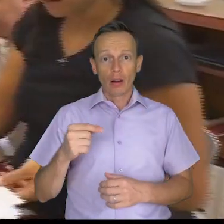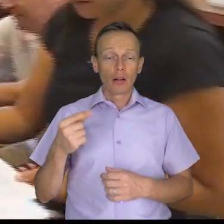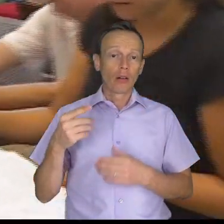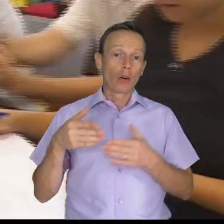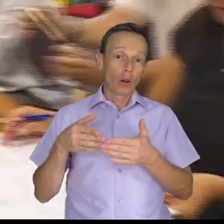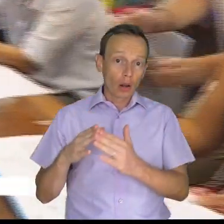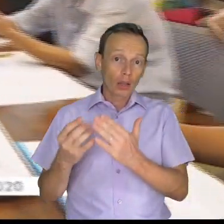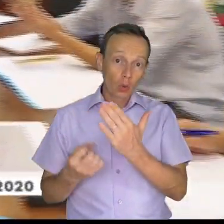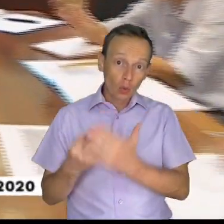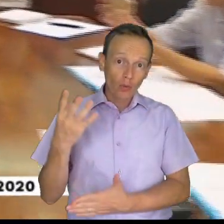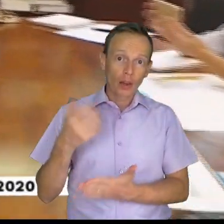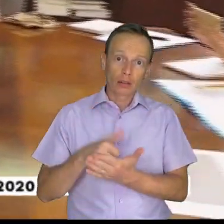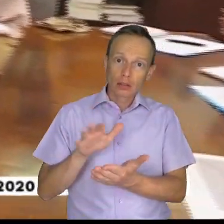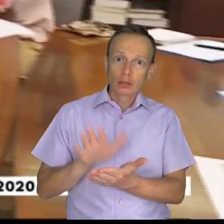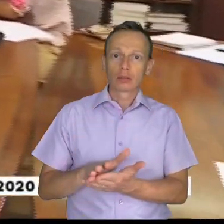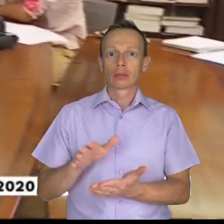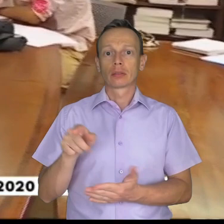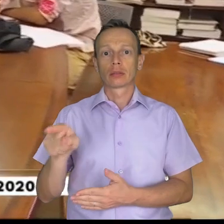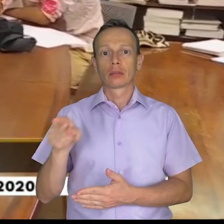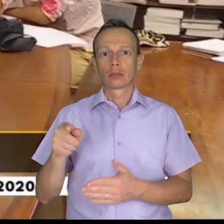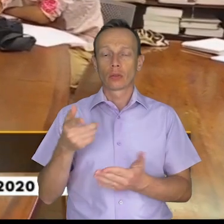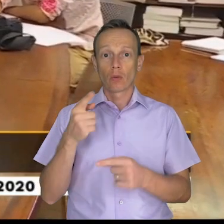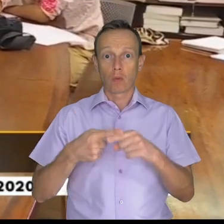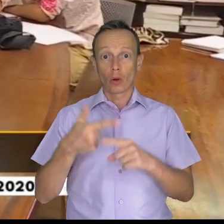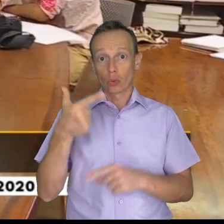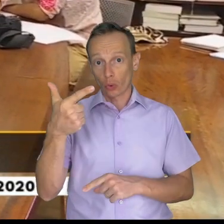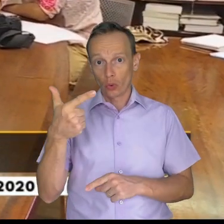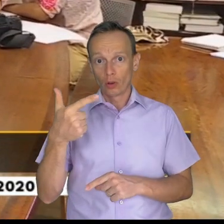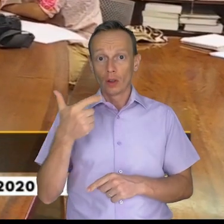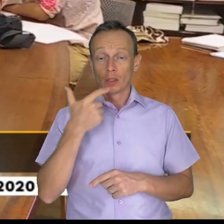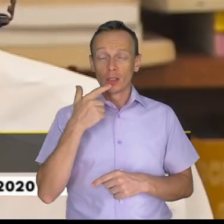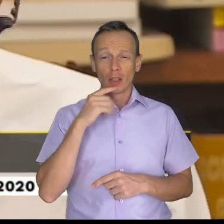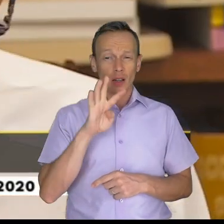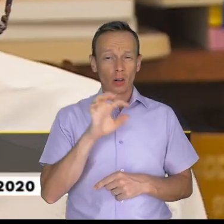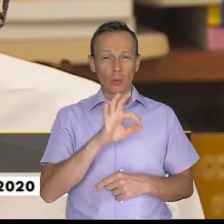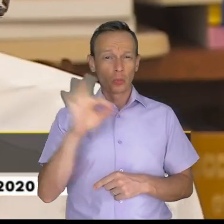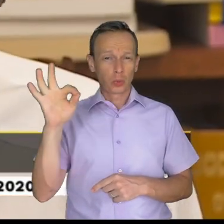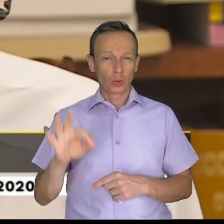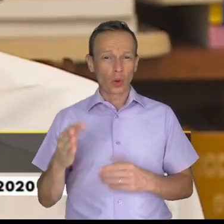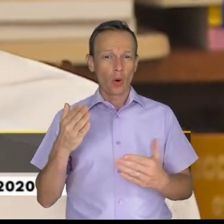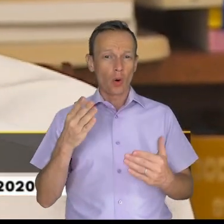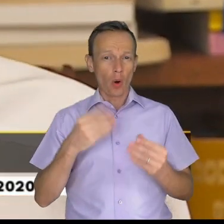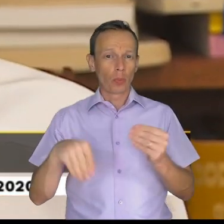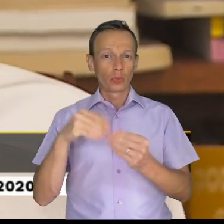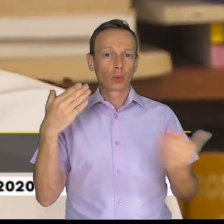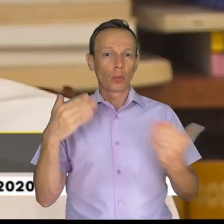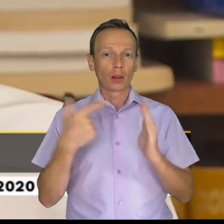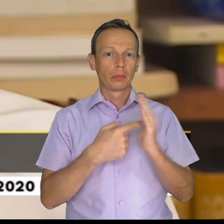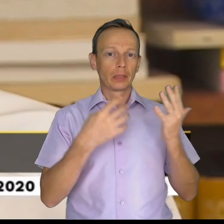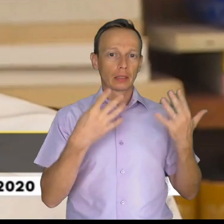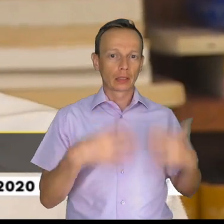En 2020, le nombre de requêtes nouvelles enregistrées par la juridiction a presque doublé, plus de 40% par rapport